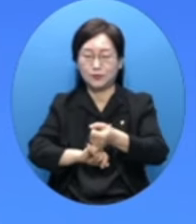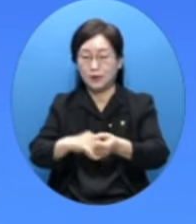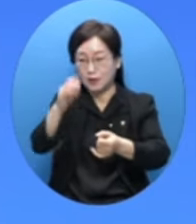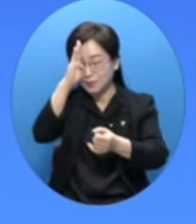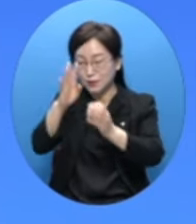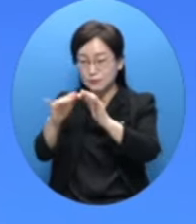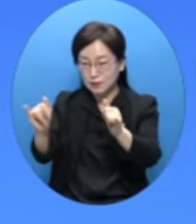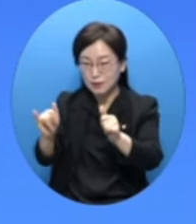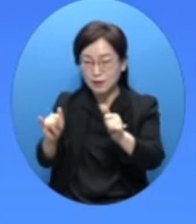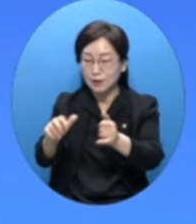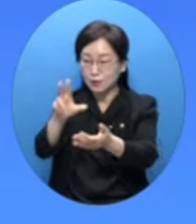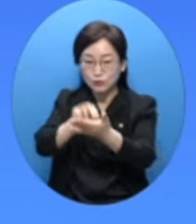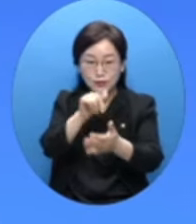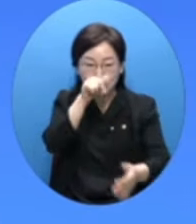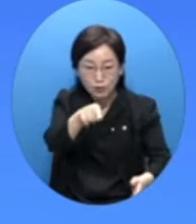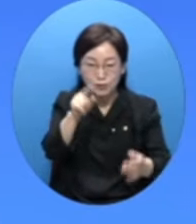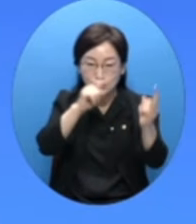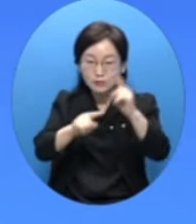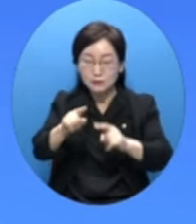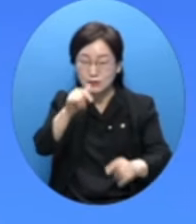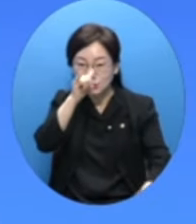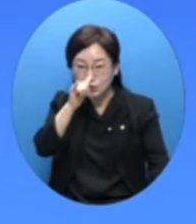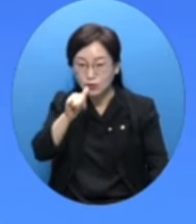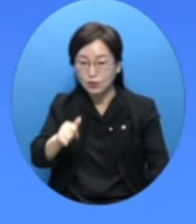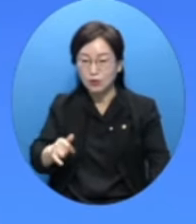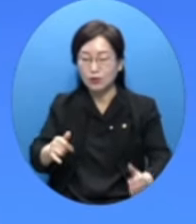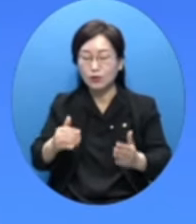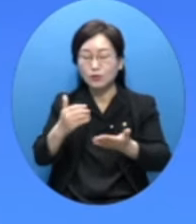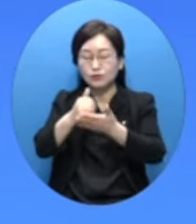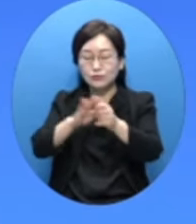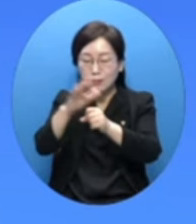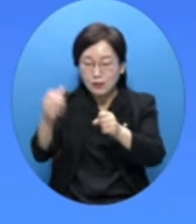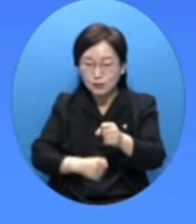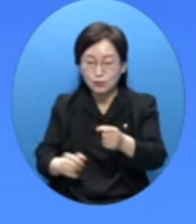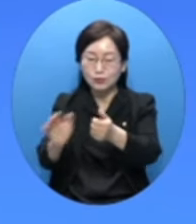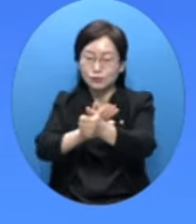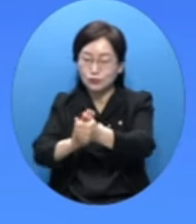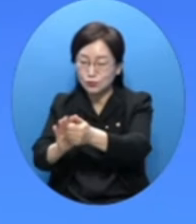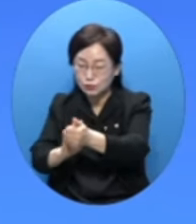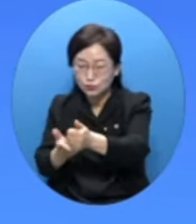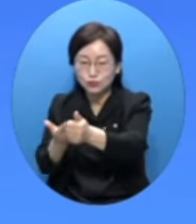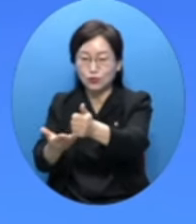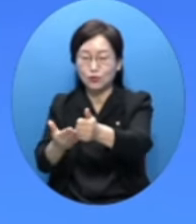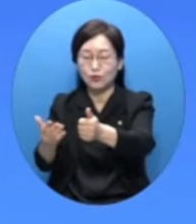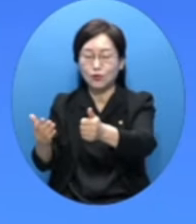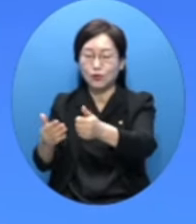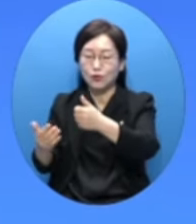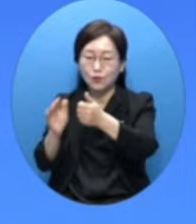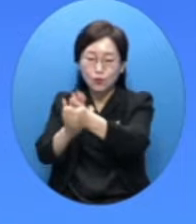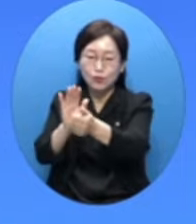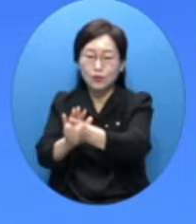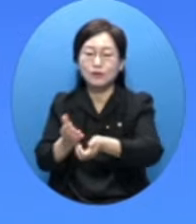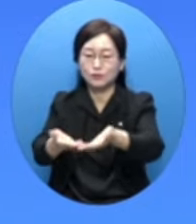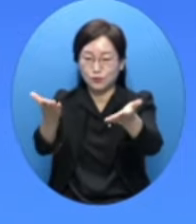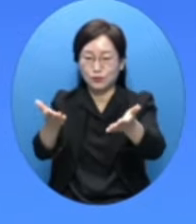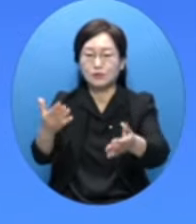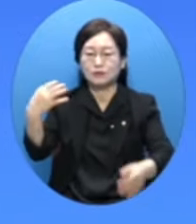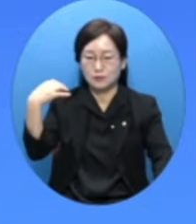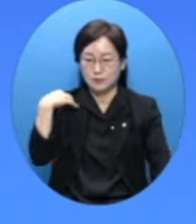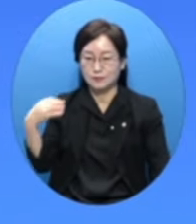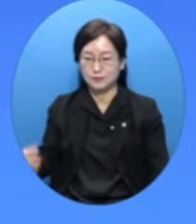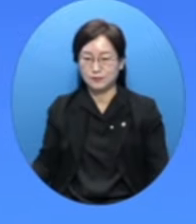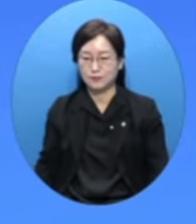사람, 문제 있는 사람, 상처 입은 사람들을 주의 사랑을 품고 그들을 치료해주고 회복시켜주는 것이 우리의 사명인 줄로